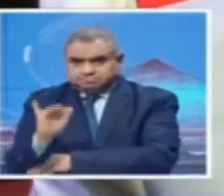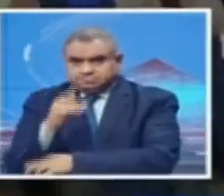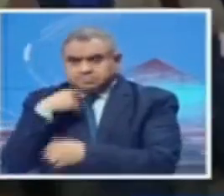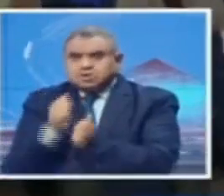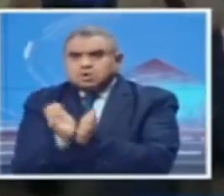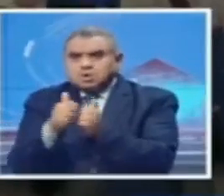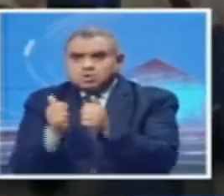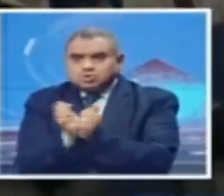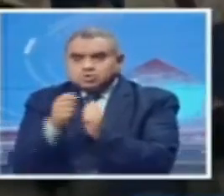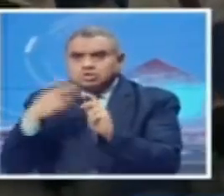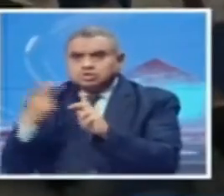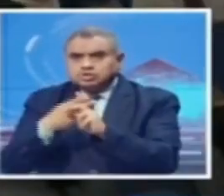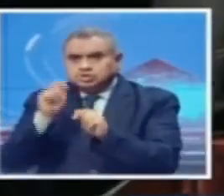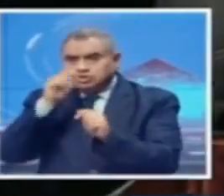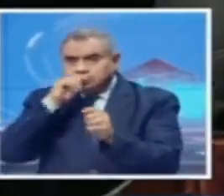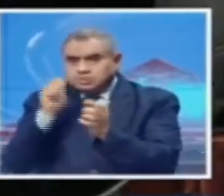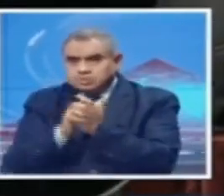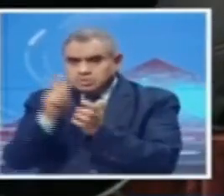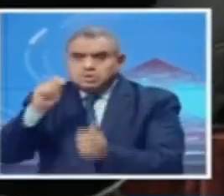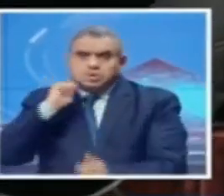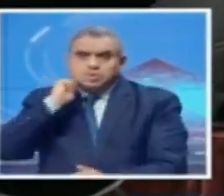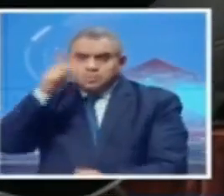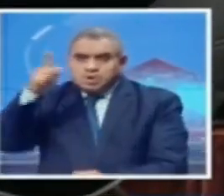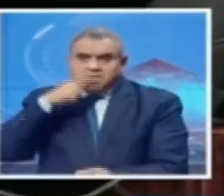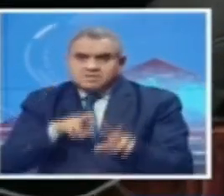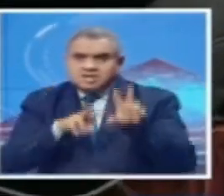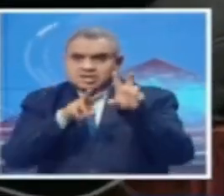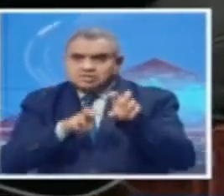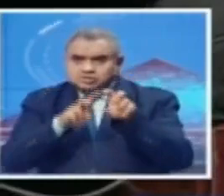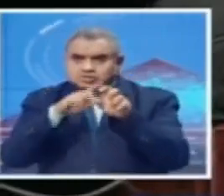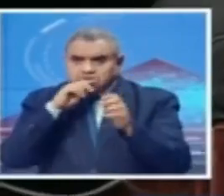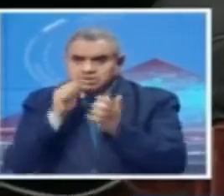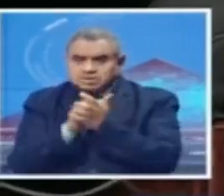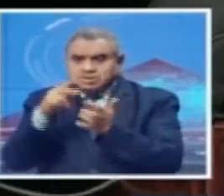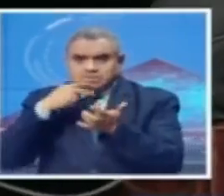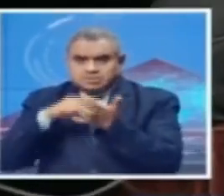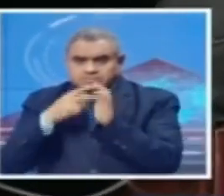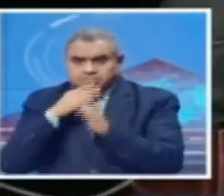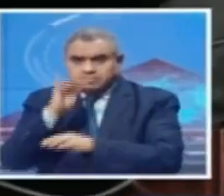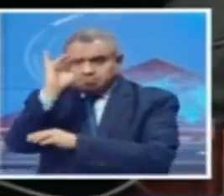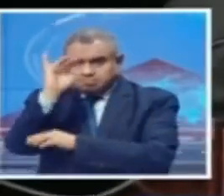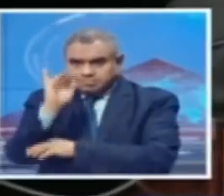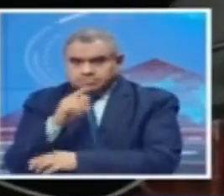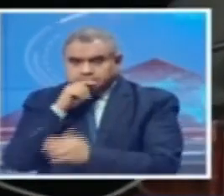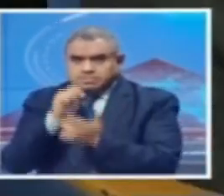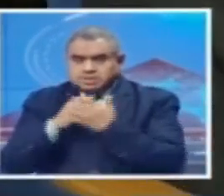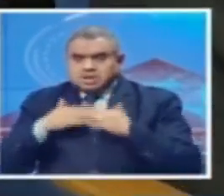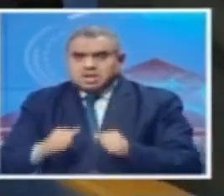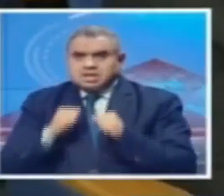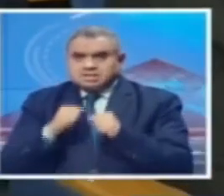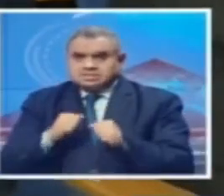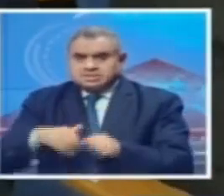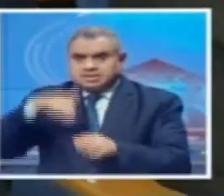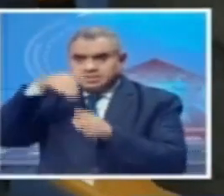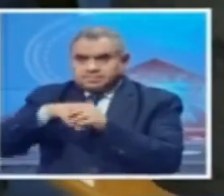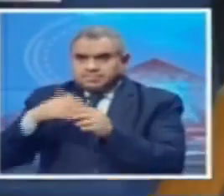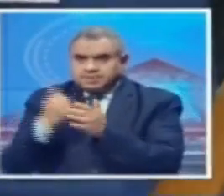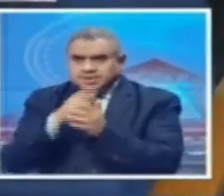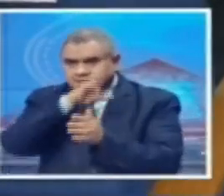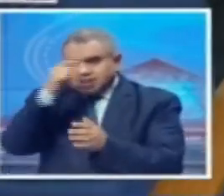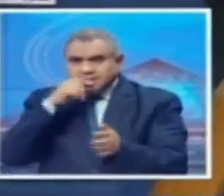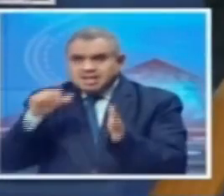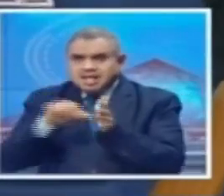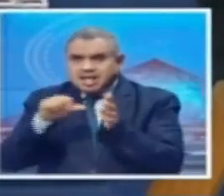لاصحابها. من جانبه أكد محافظ الشرقية على تقديم كافة أنواع الرعاية الاجتماعية والصحية لتلك الفئة